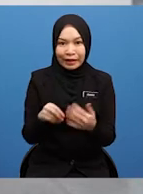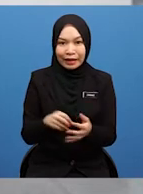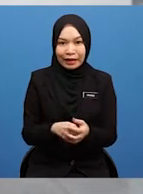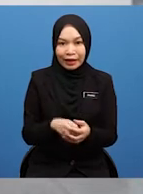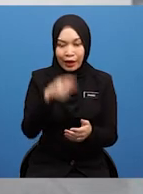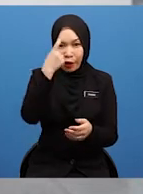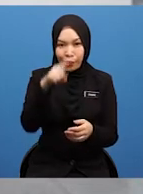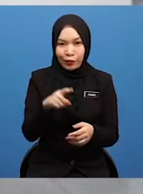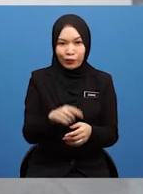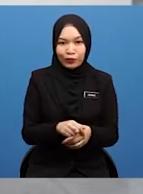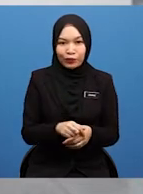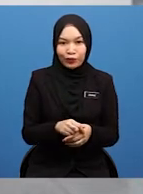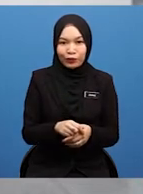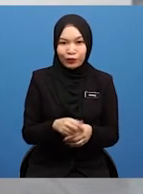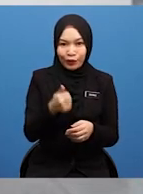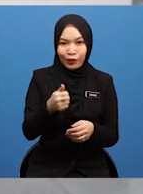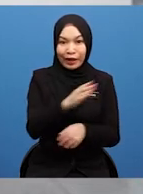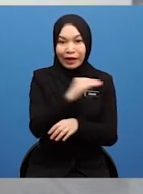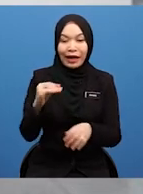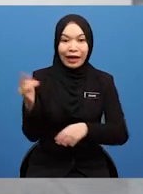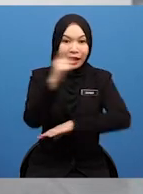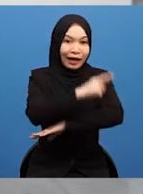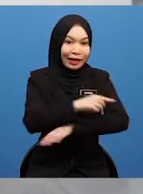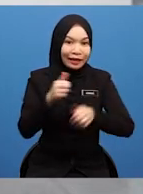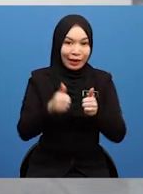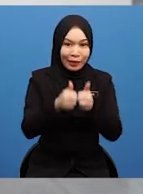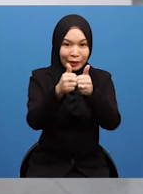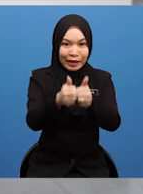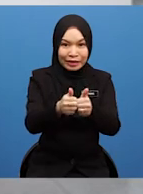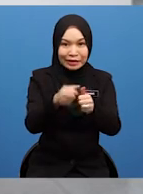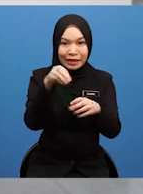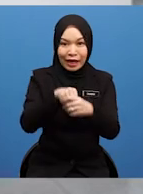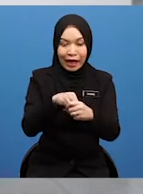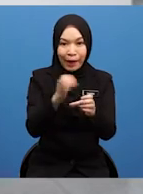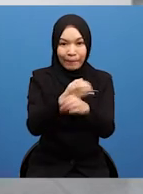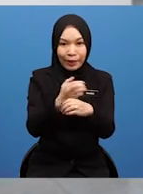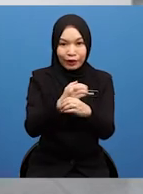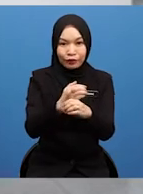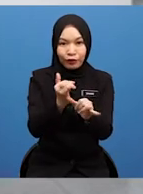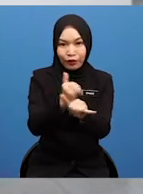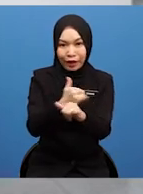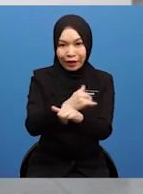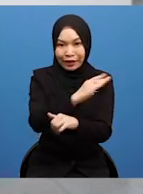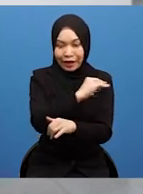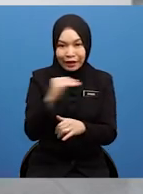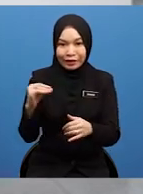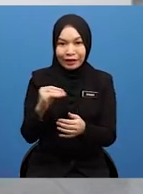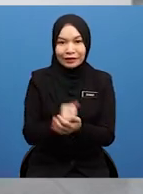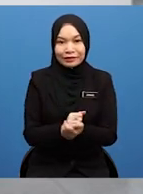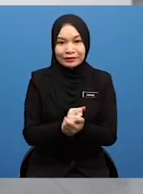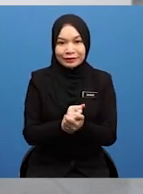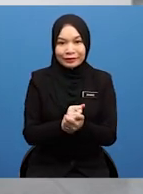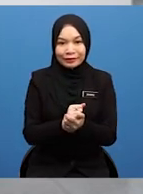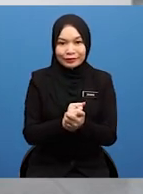apresiasi yaitu dalam bentuk kenyataan karya dan juga lisain melihat video ini bagaimana